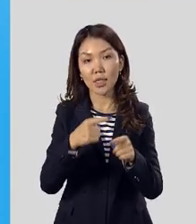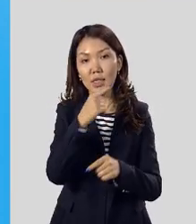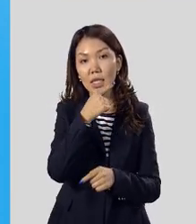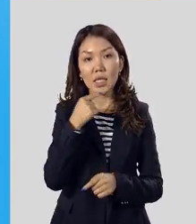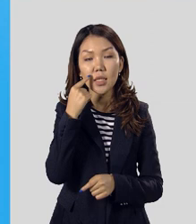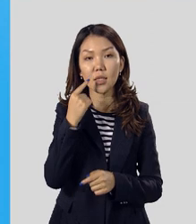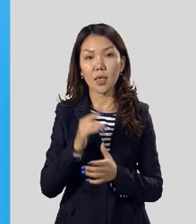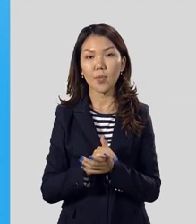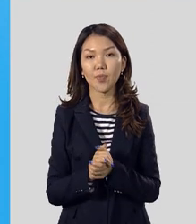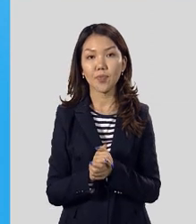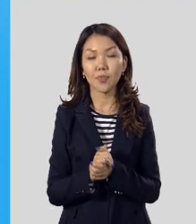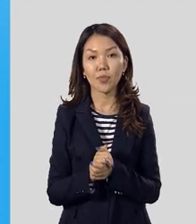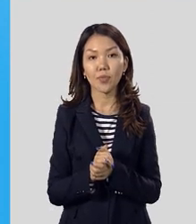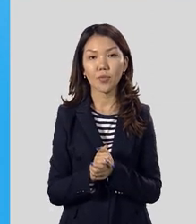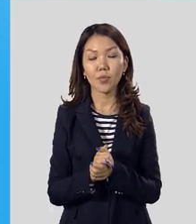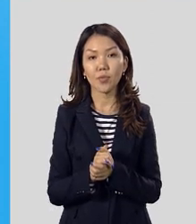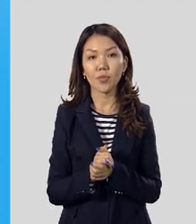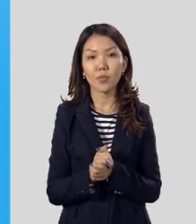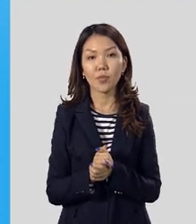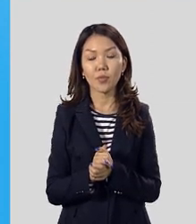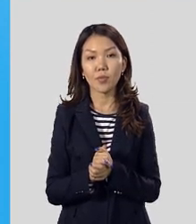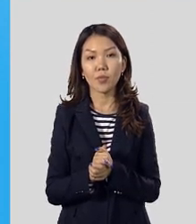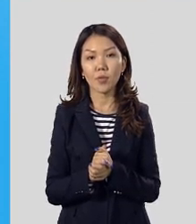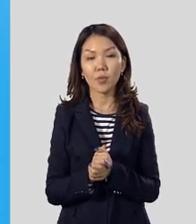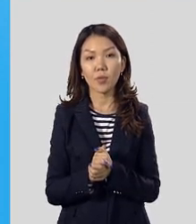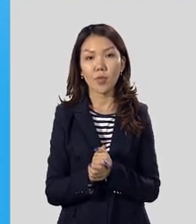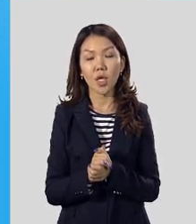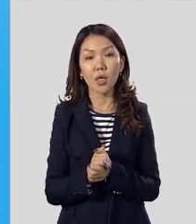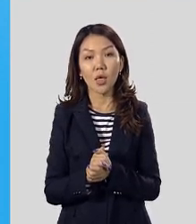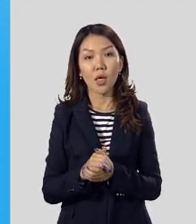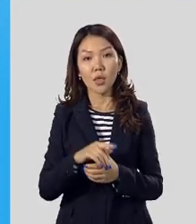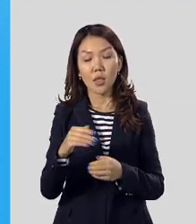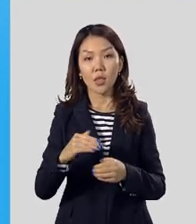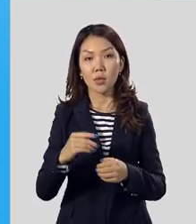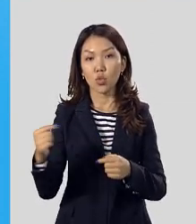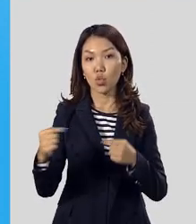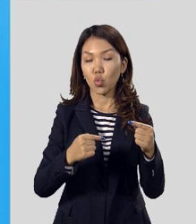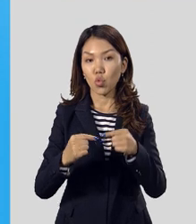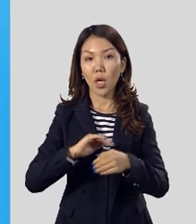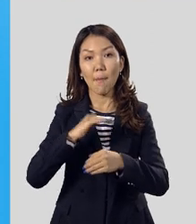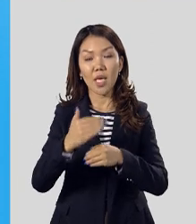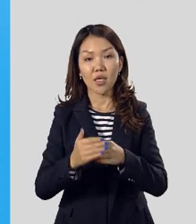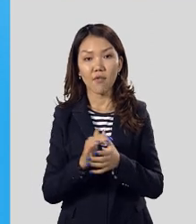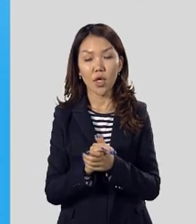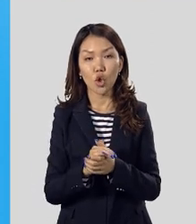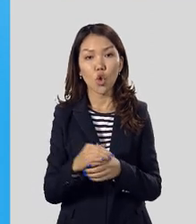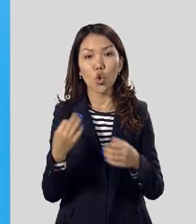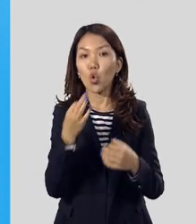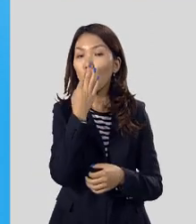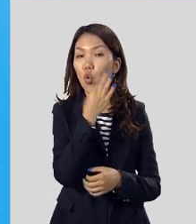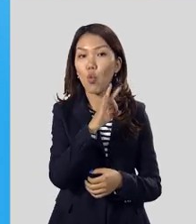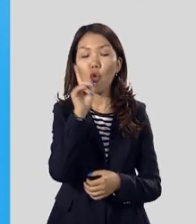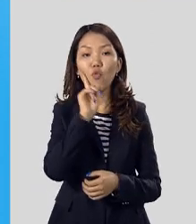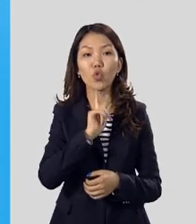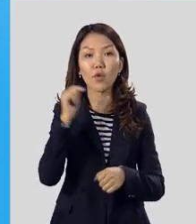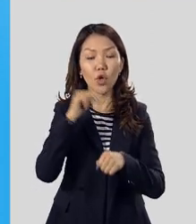чувствительные к каждому из этих раздражителей, перекрывают друг друга, и любое вкусовое ощущение может